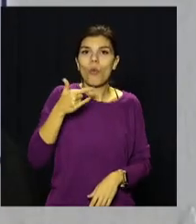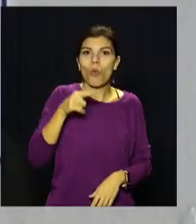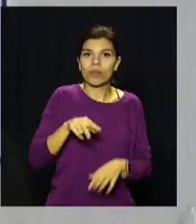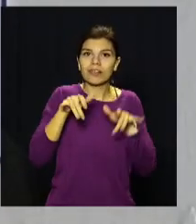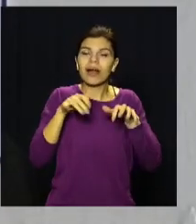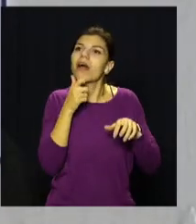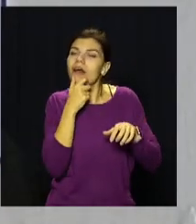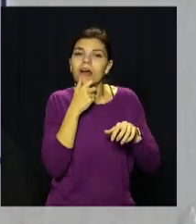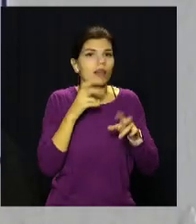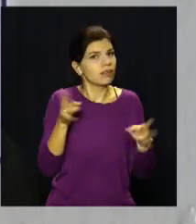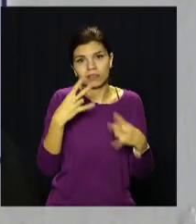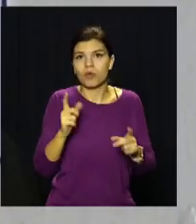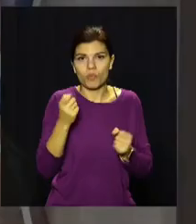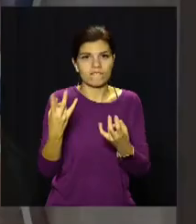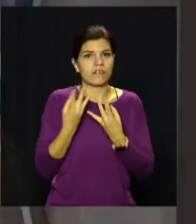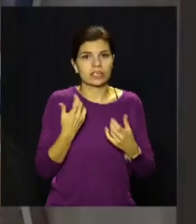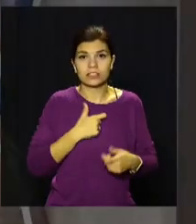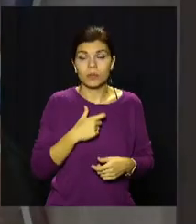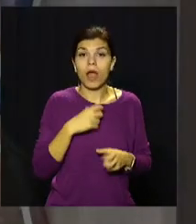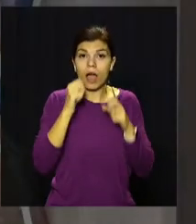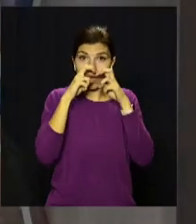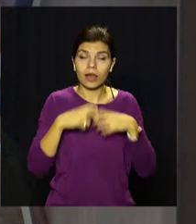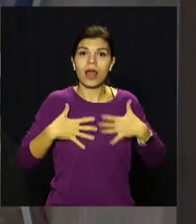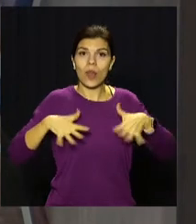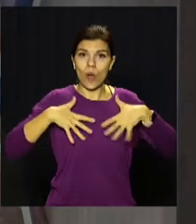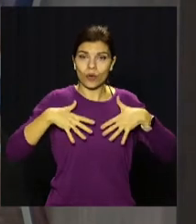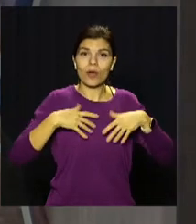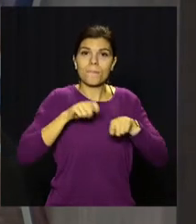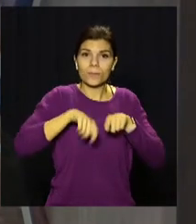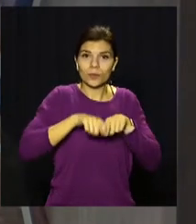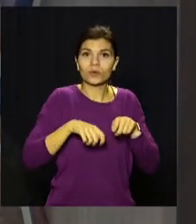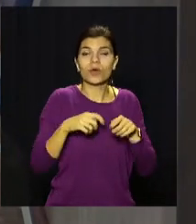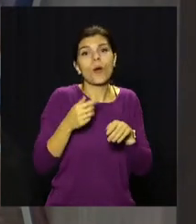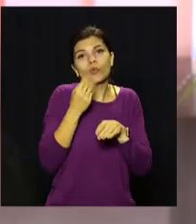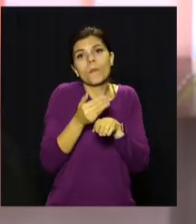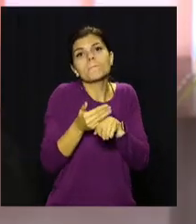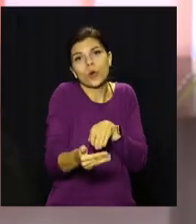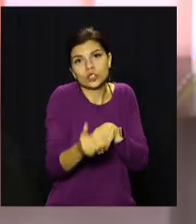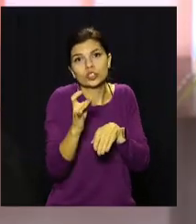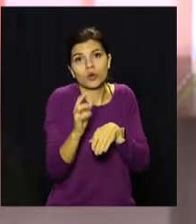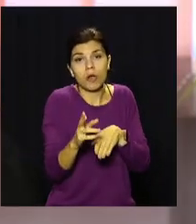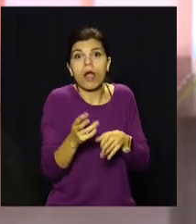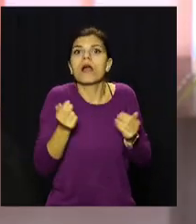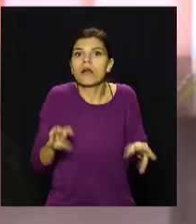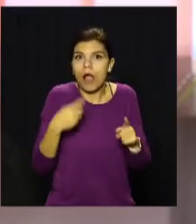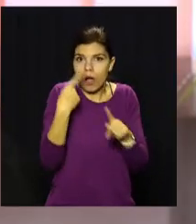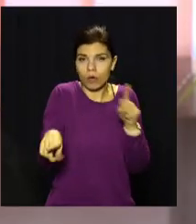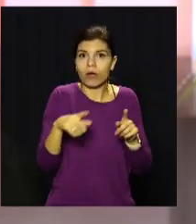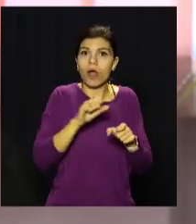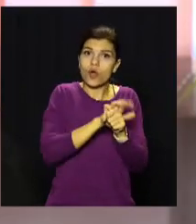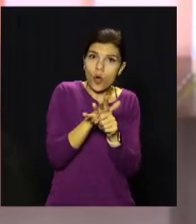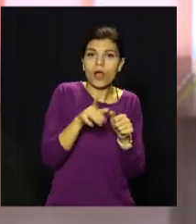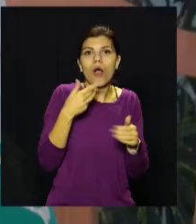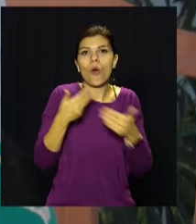не радять. Це може тільки зашкодити. А обстеження легень вірніше проводити на більш пізніх строках. То як же відрізнити ковід від